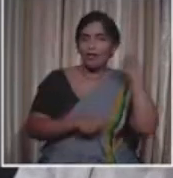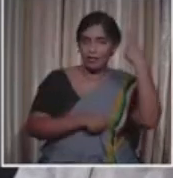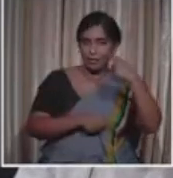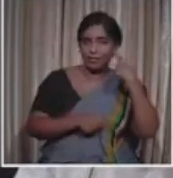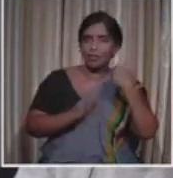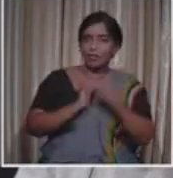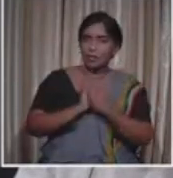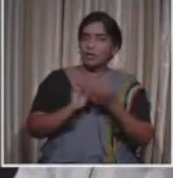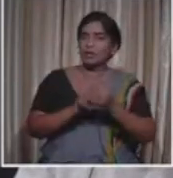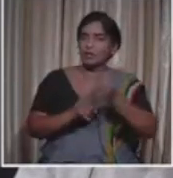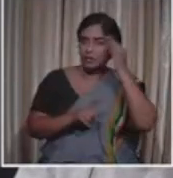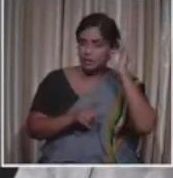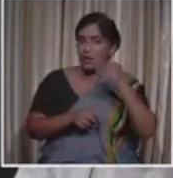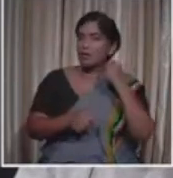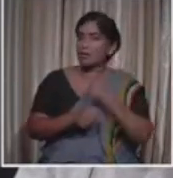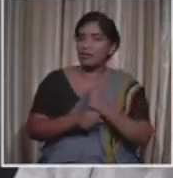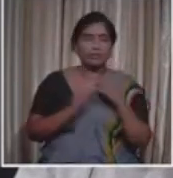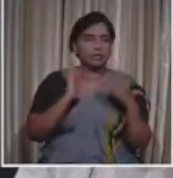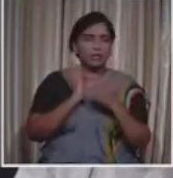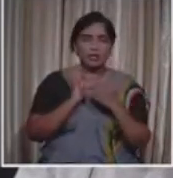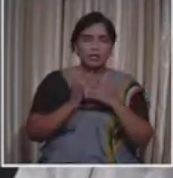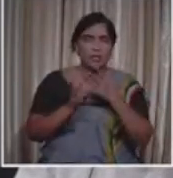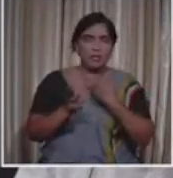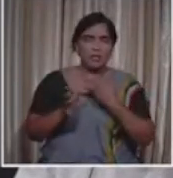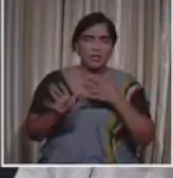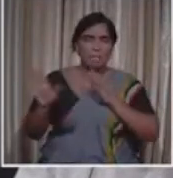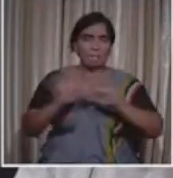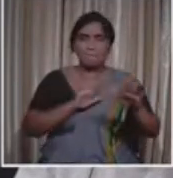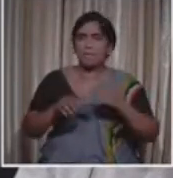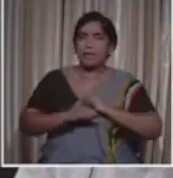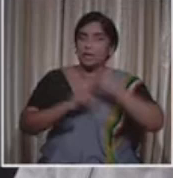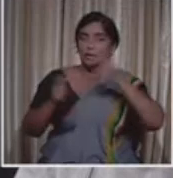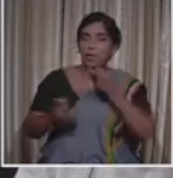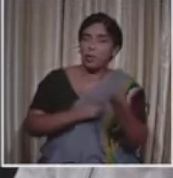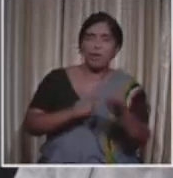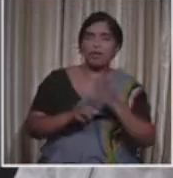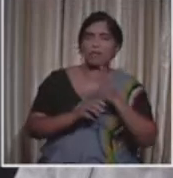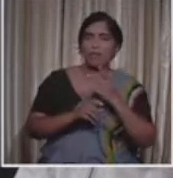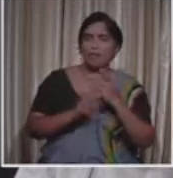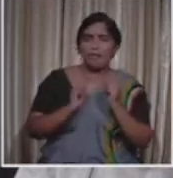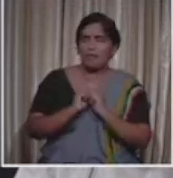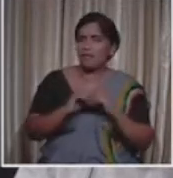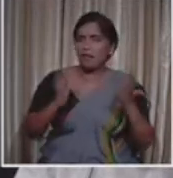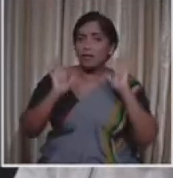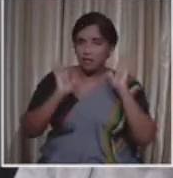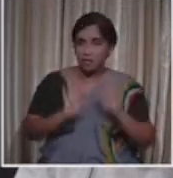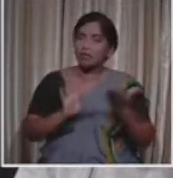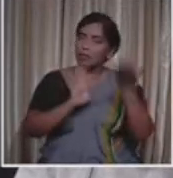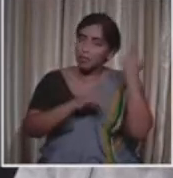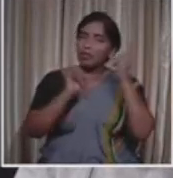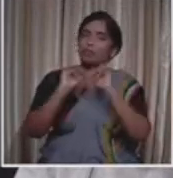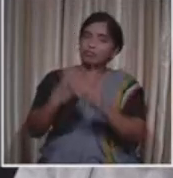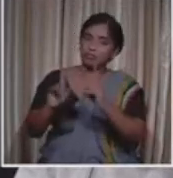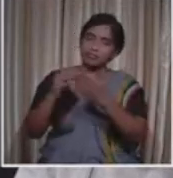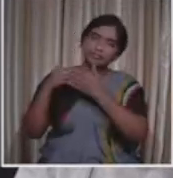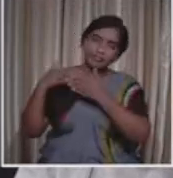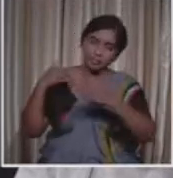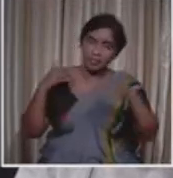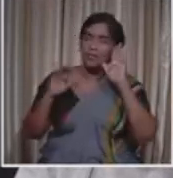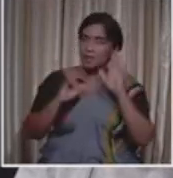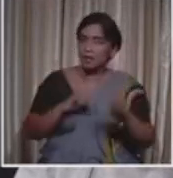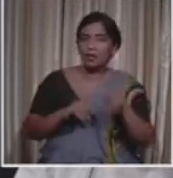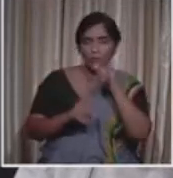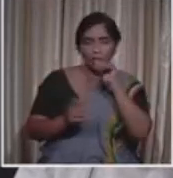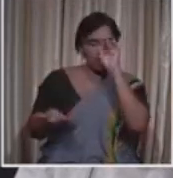අතිගරු ජනාධිපතිතුමාටවත් ආණ්ඩුවටවත් කිසිම අවශ්‍යතාවයක් කවදාවත් තිබුණේ නැහැ මේ උද්ඝෝෂණයට ගලක්වත් ගහන්න. ඒ නිසා තමයි ඒක එදත් තිබුණේ අදත් තියෙන්නේ. ඒ නිසා තමයි ඒකට